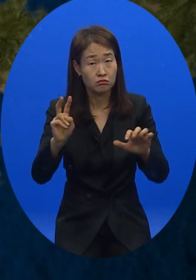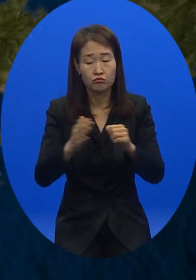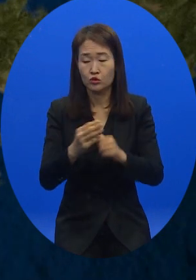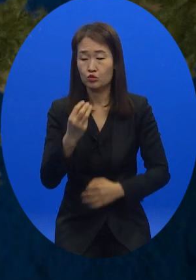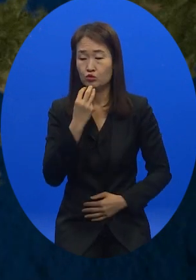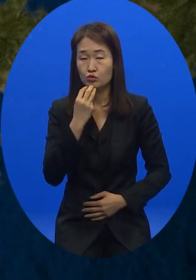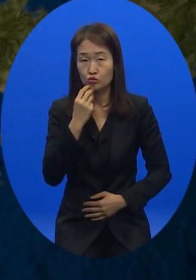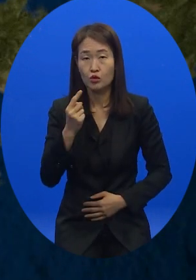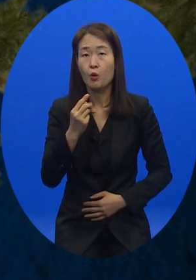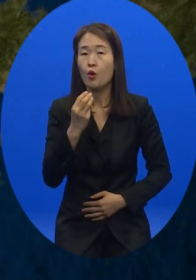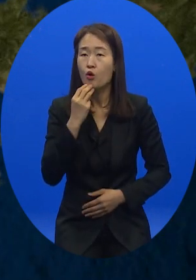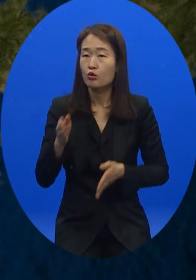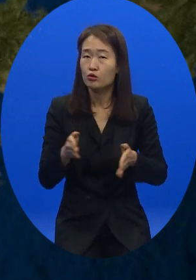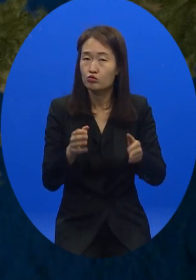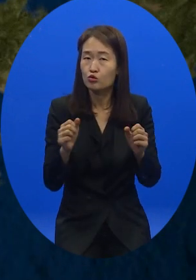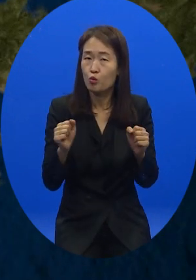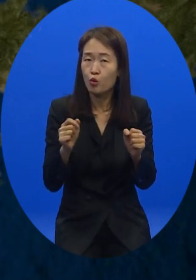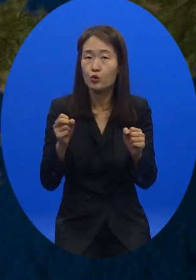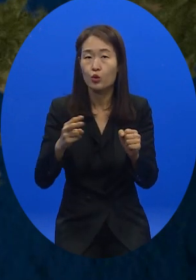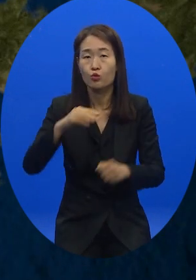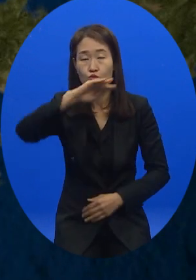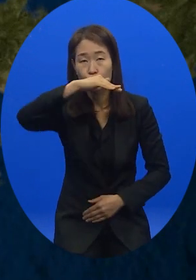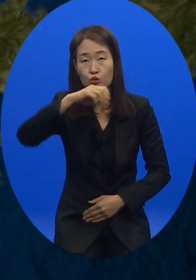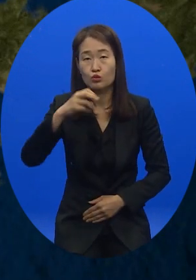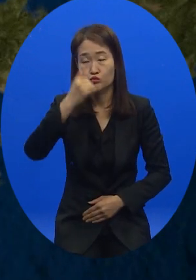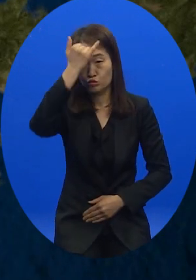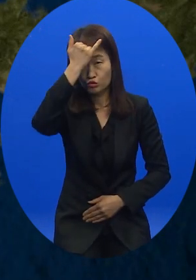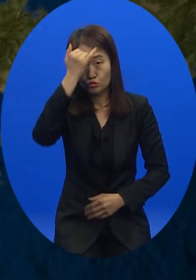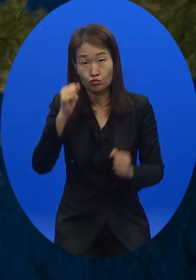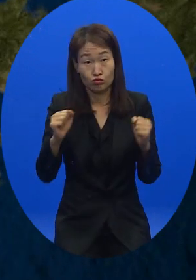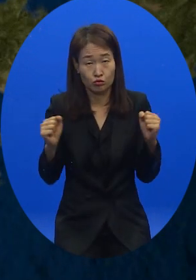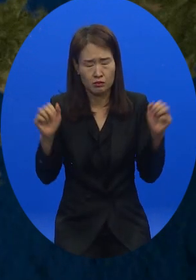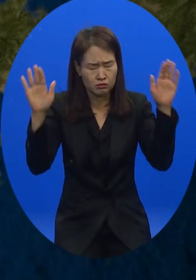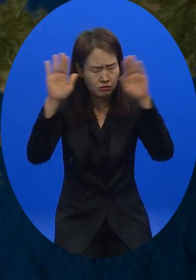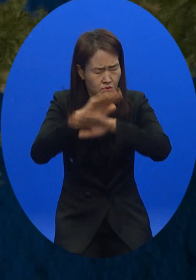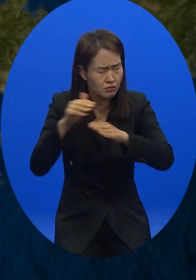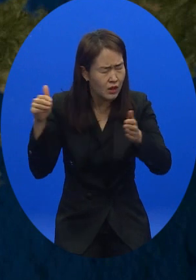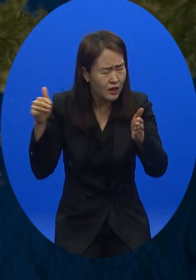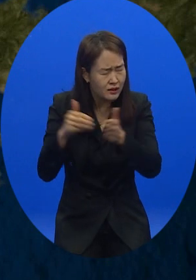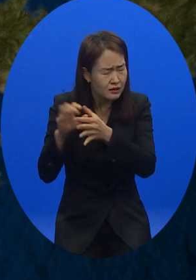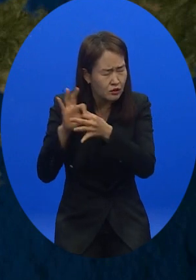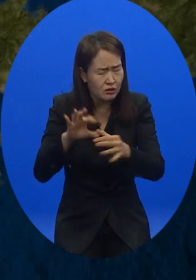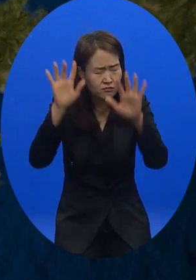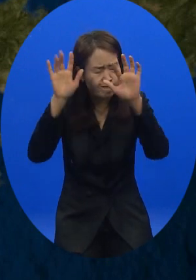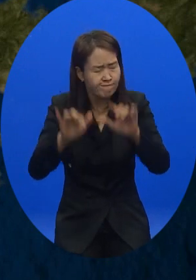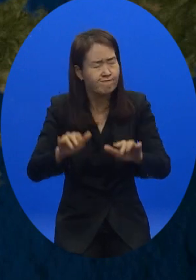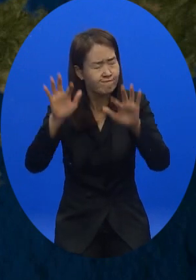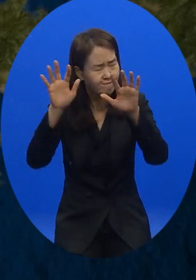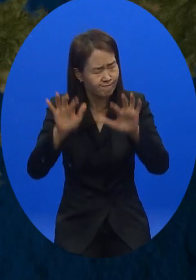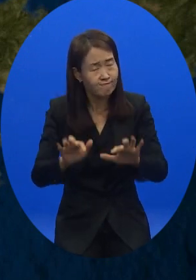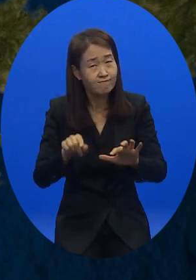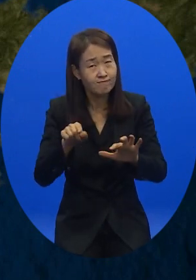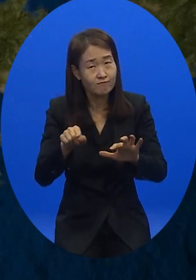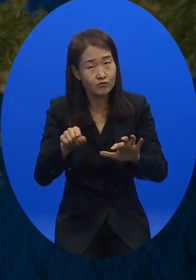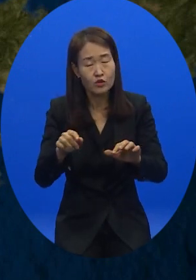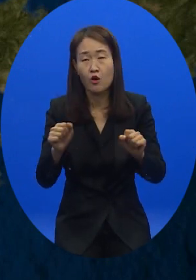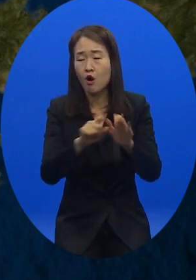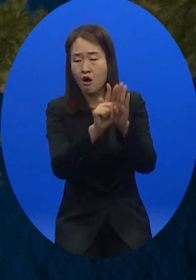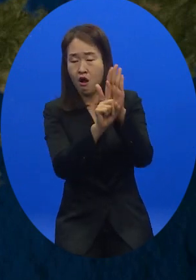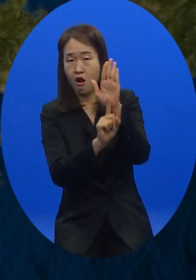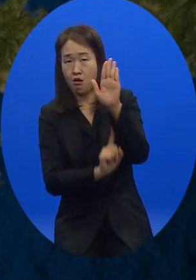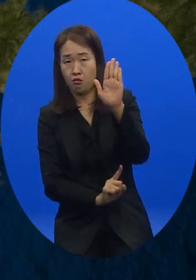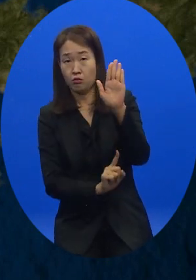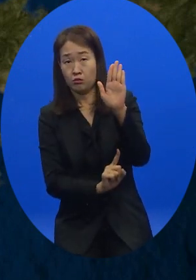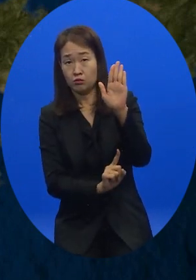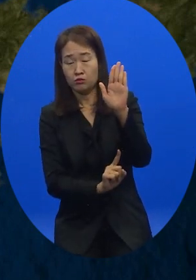서울을 비롯한 경기 북부와 강원 영서, 충북에는 밤까지 눈이 산발적으로 날리기도 하겠습니다. 기온은 큰